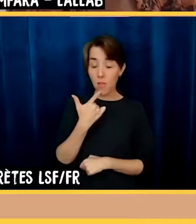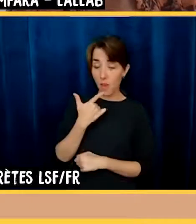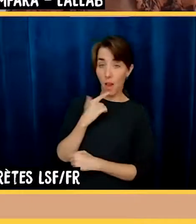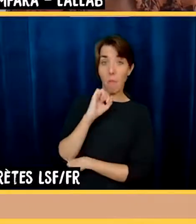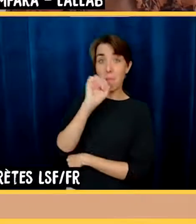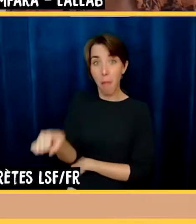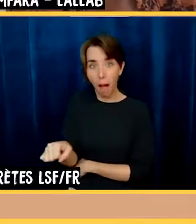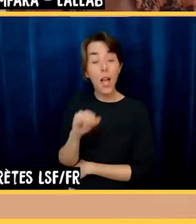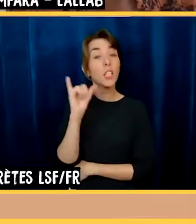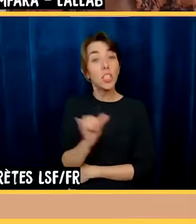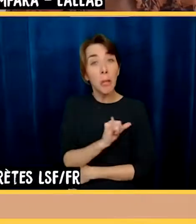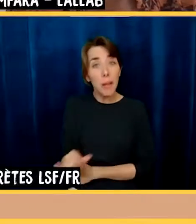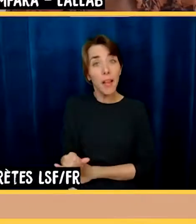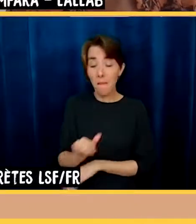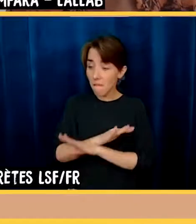C'est interminable,